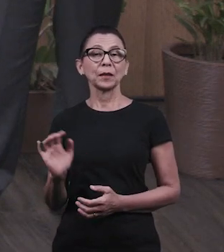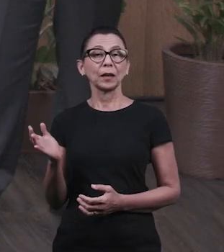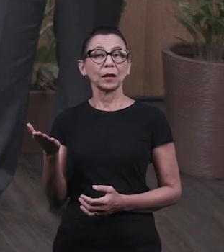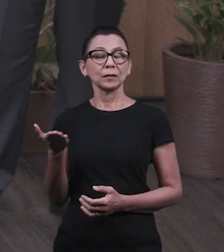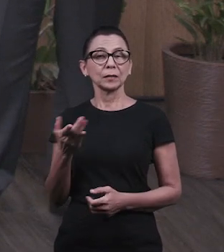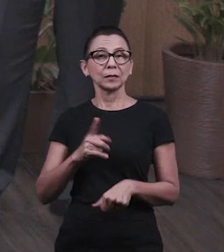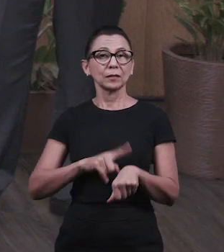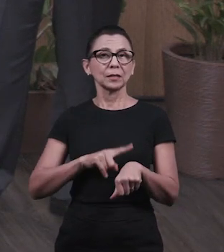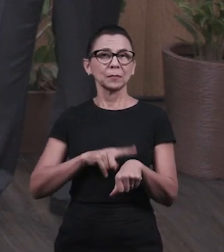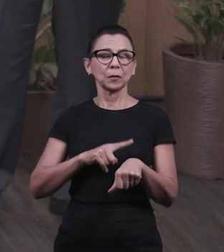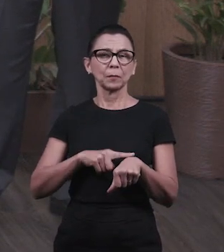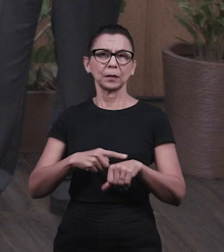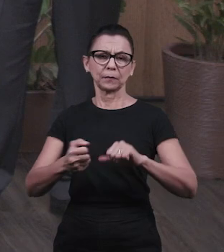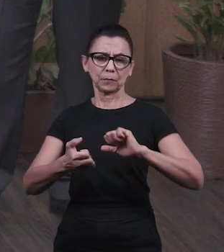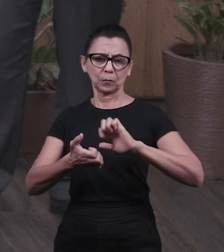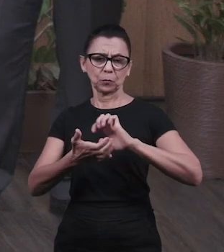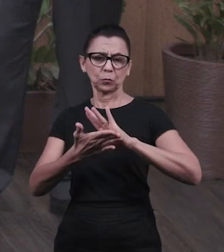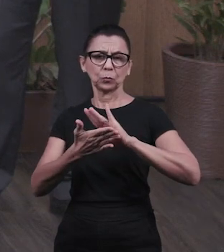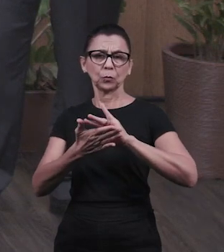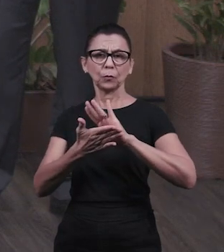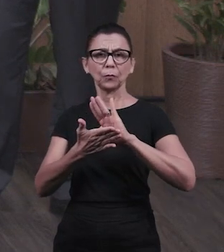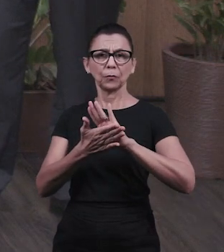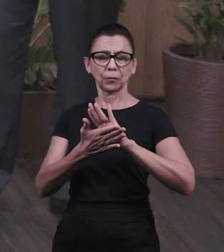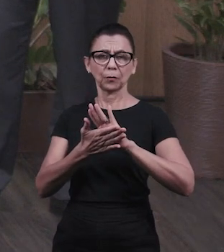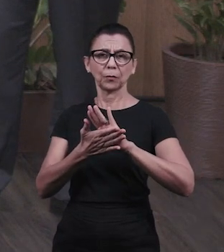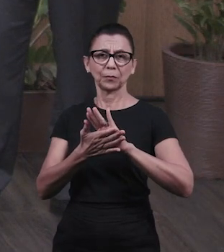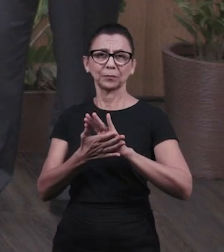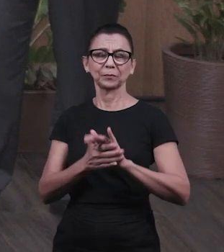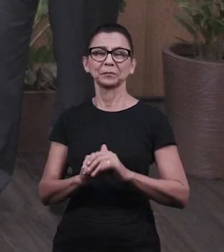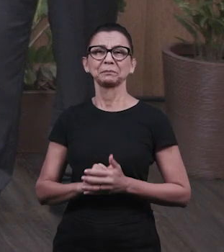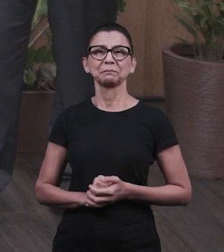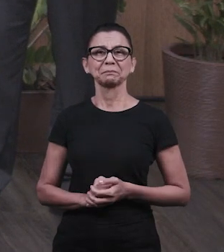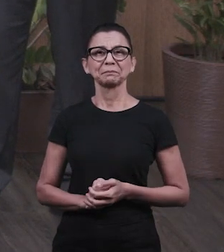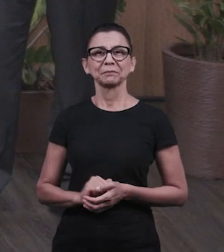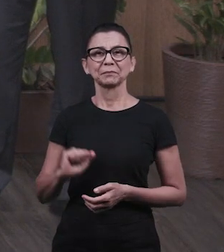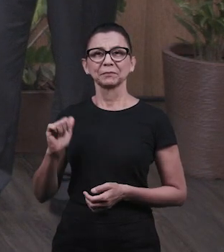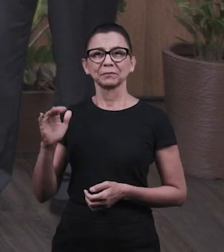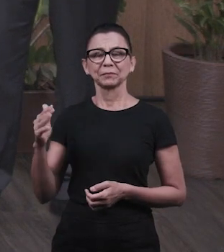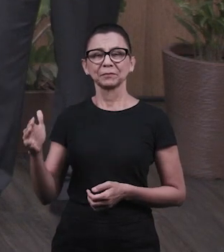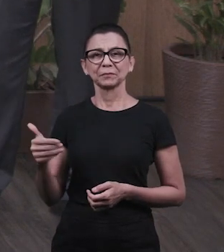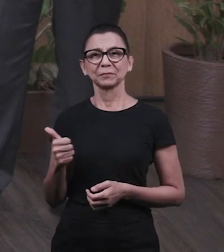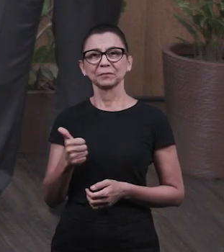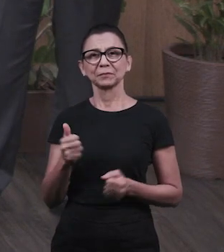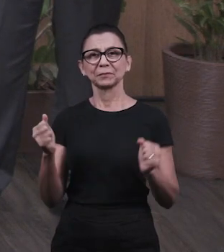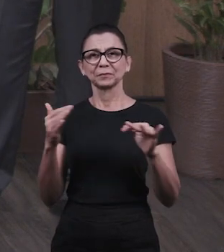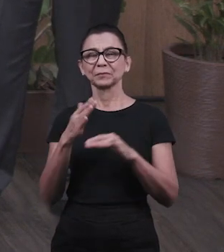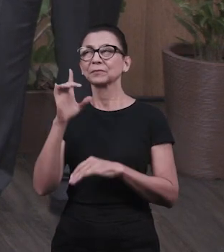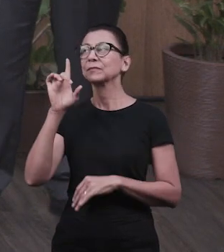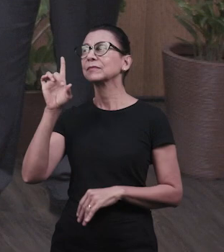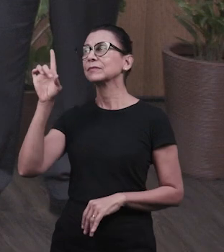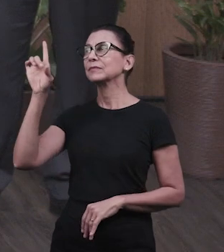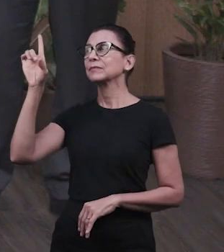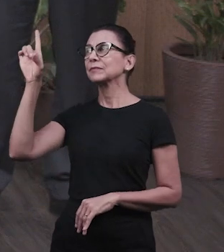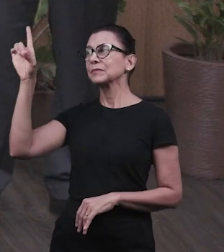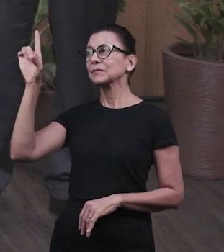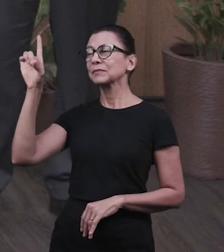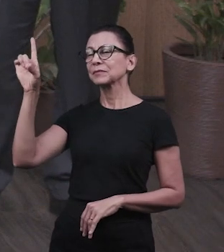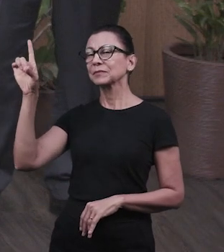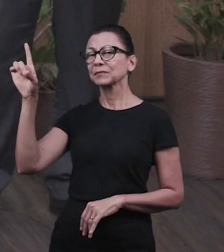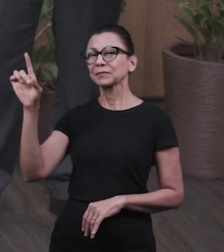вместе псалом и в молитве поклонимся Господу и прославим Господа. Мир Божий всем